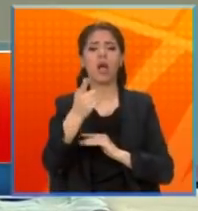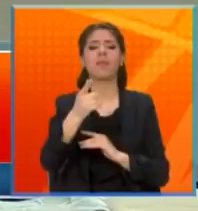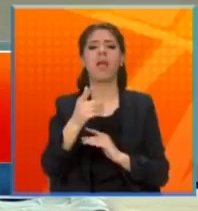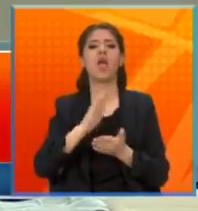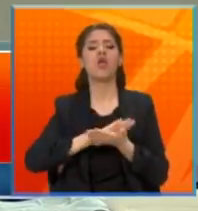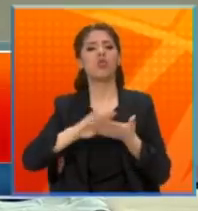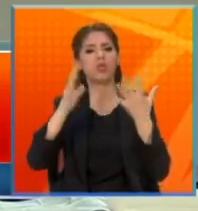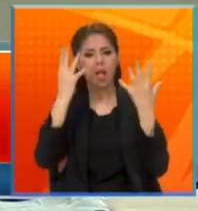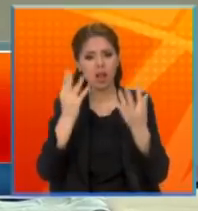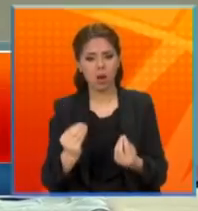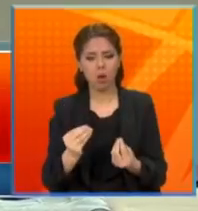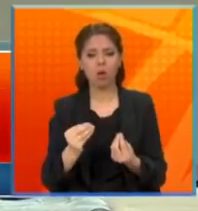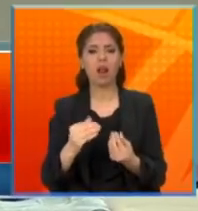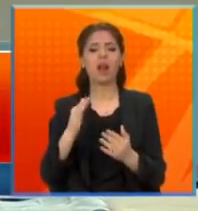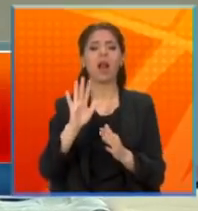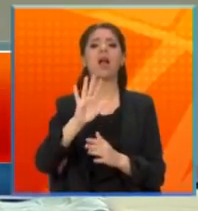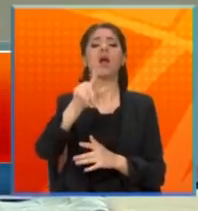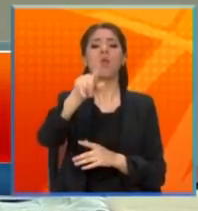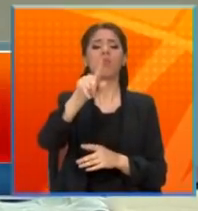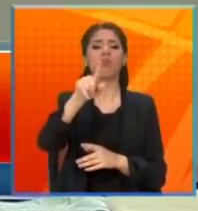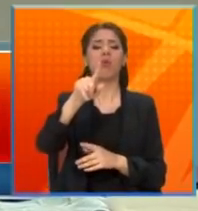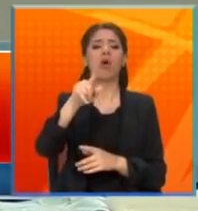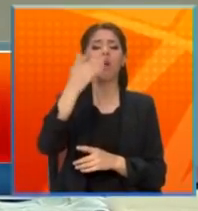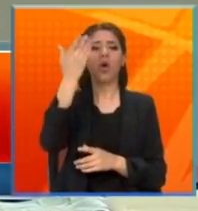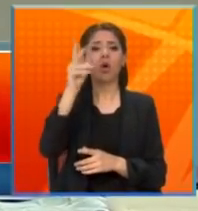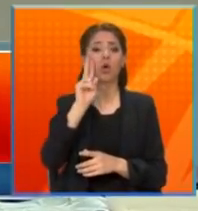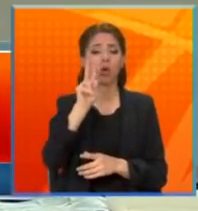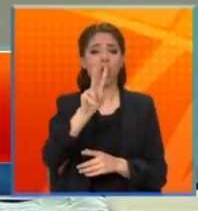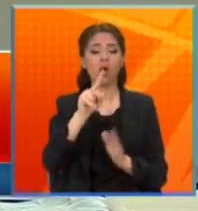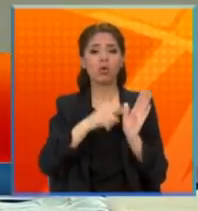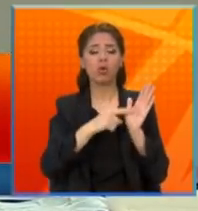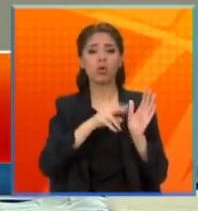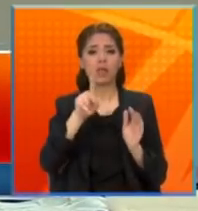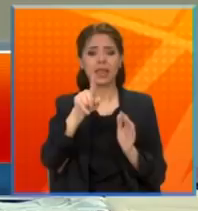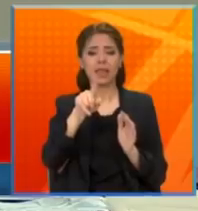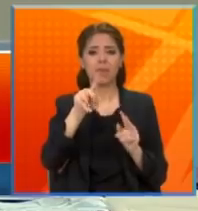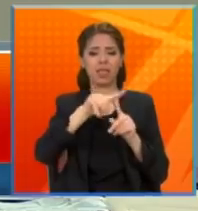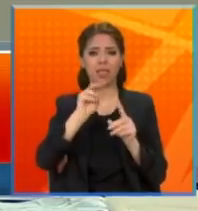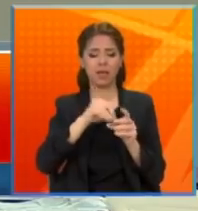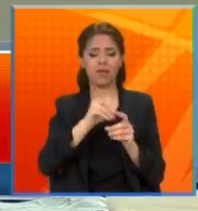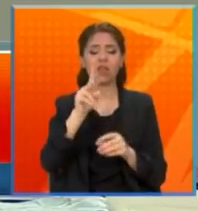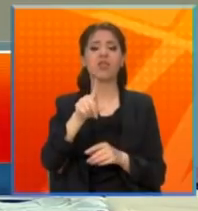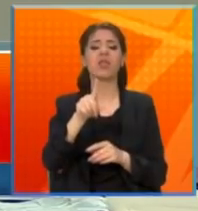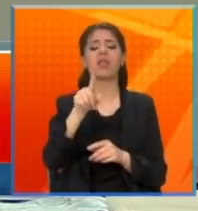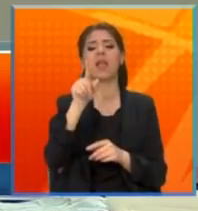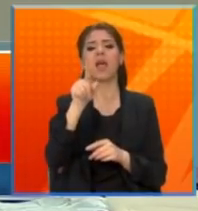şekilde karşıda ekranda gördüğünüz şekliyle hem toplam hasta sayısını,